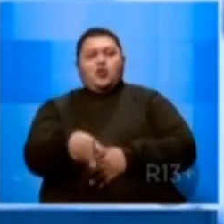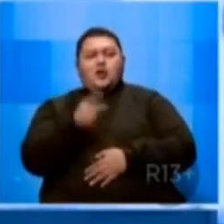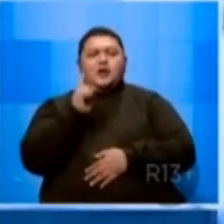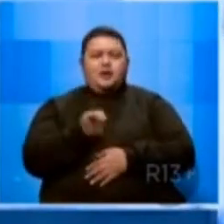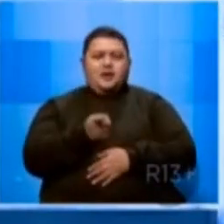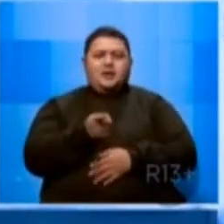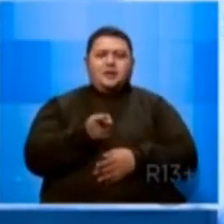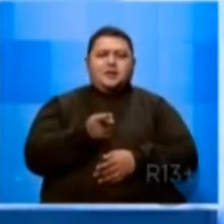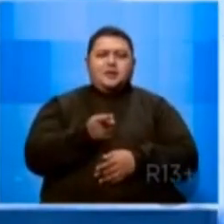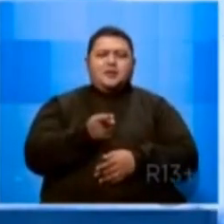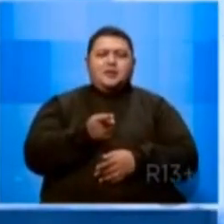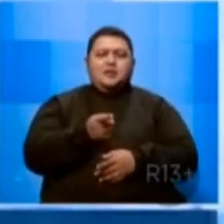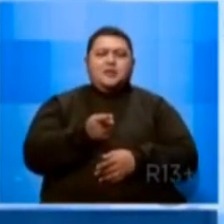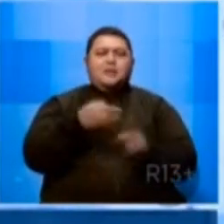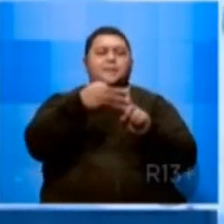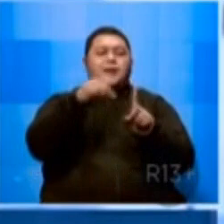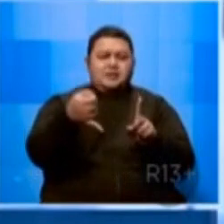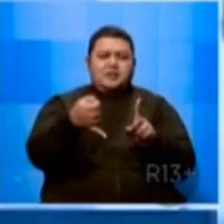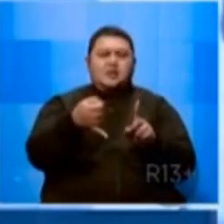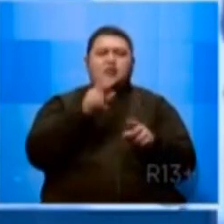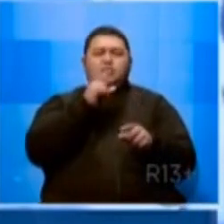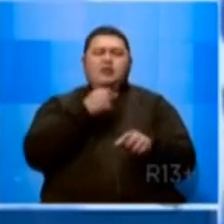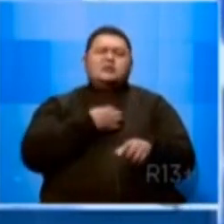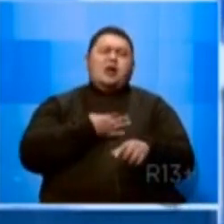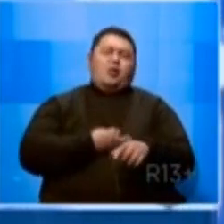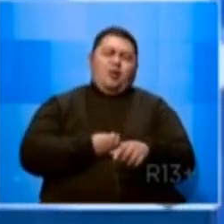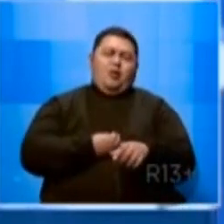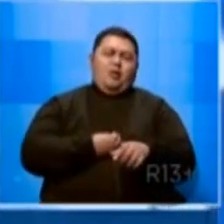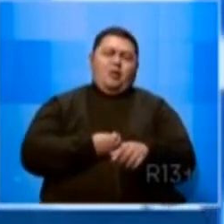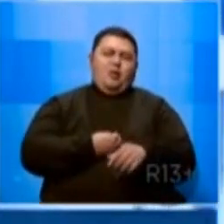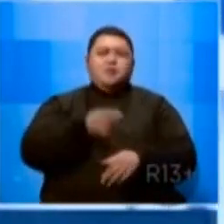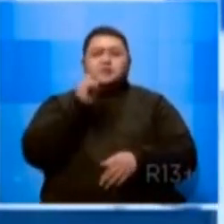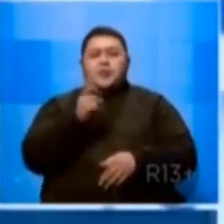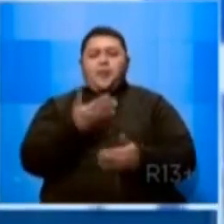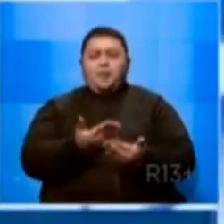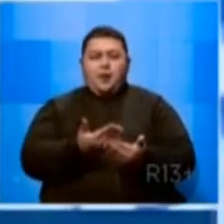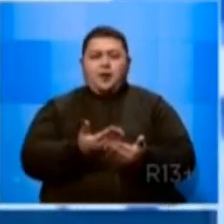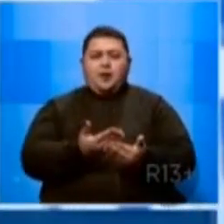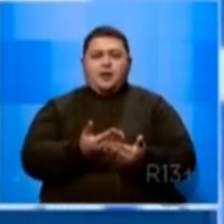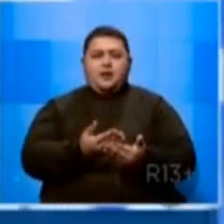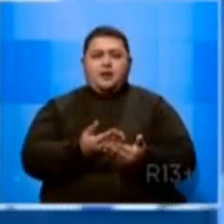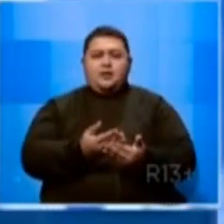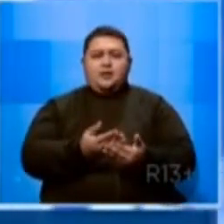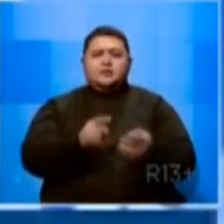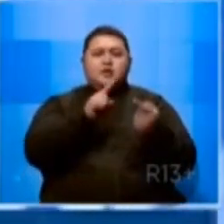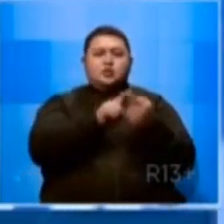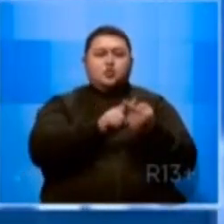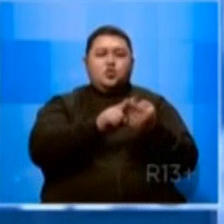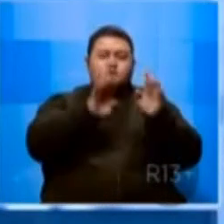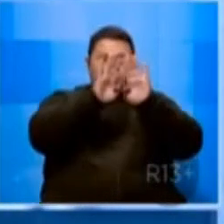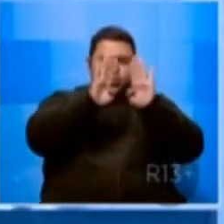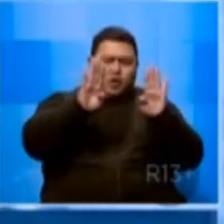keluarga almarhum ini juga sangat kecewa karena satu terbukanya